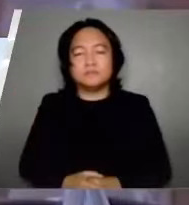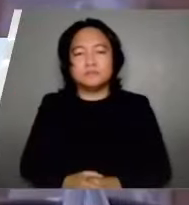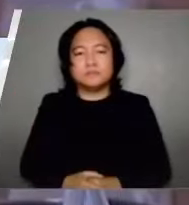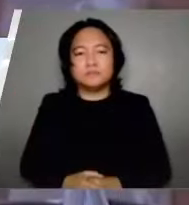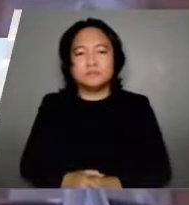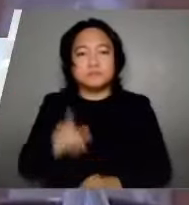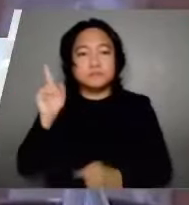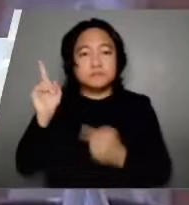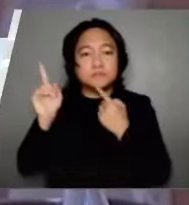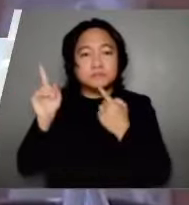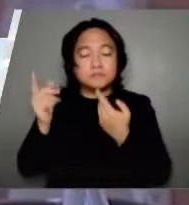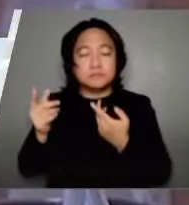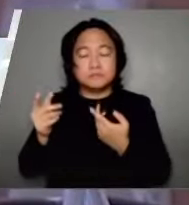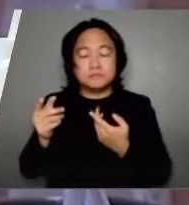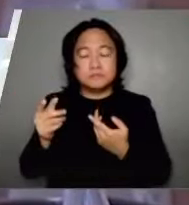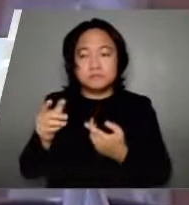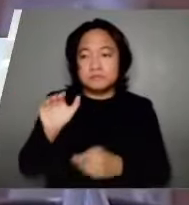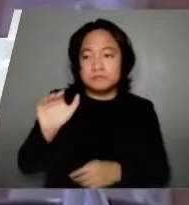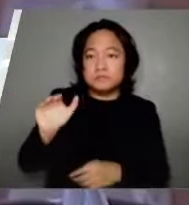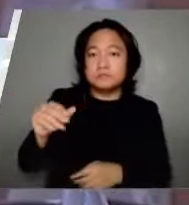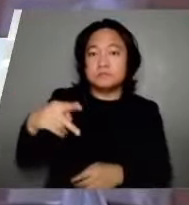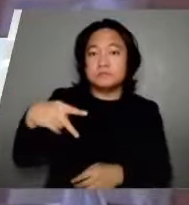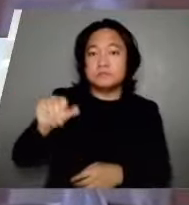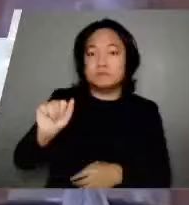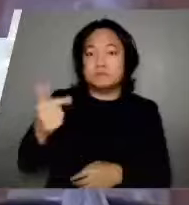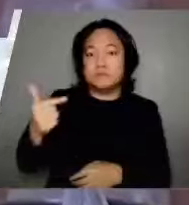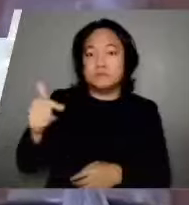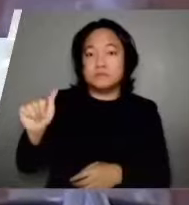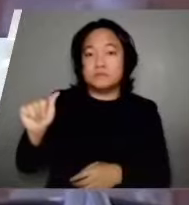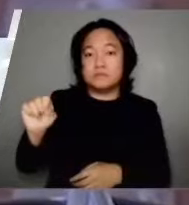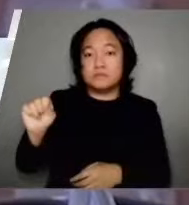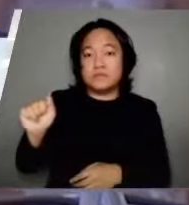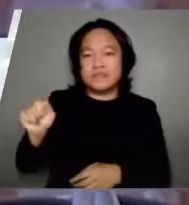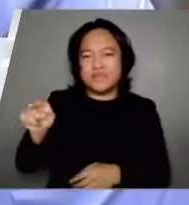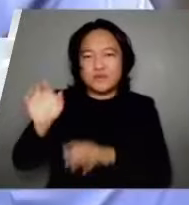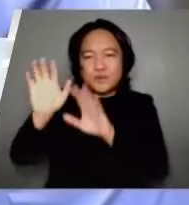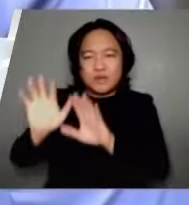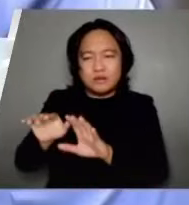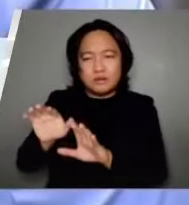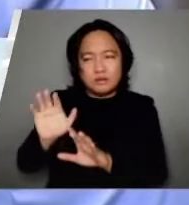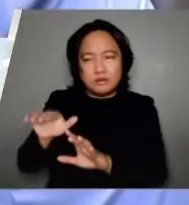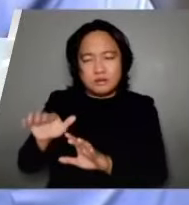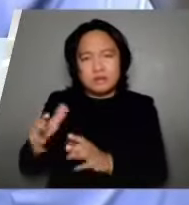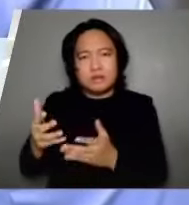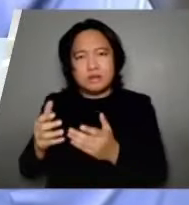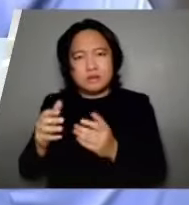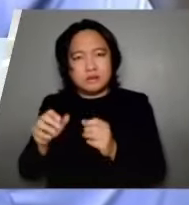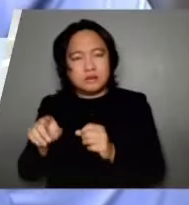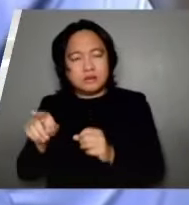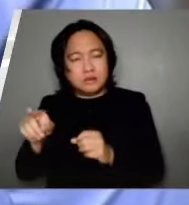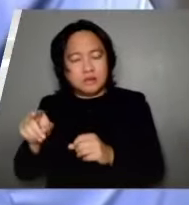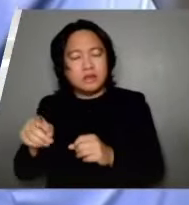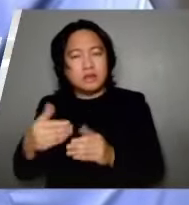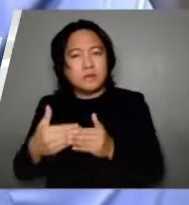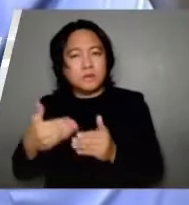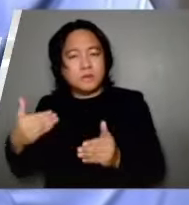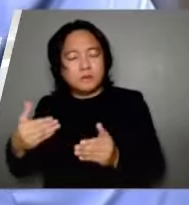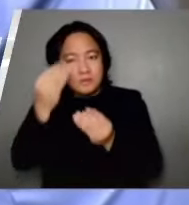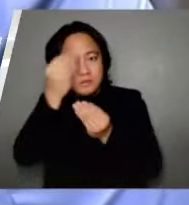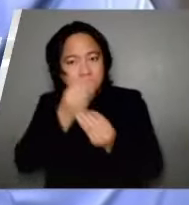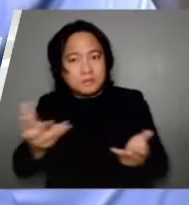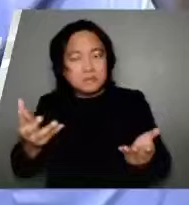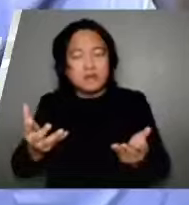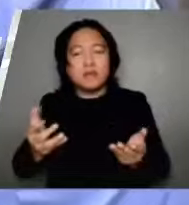come up with a location specific, kung kaya lang ha, with technology, so that our principals and